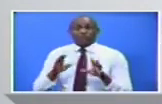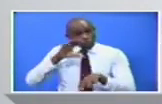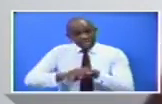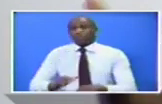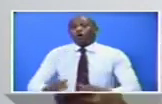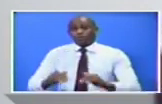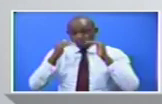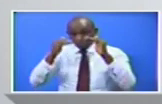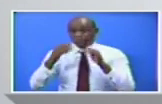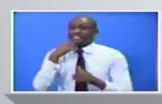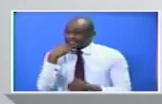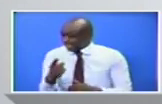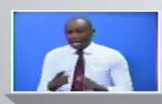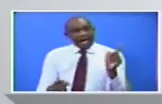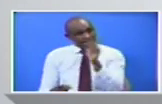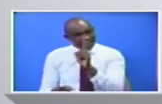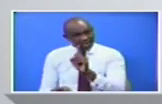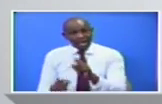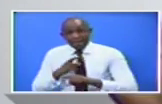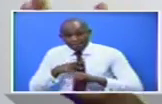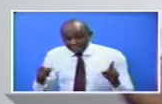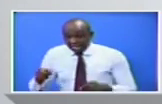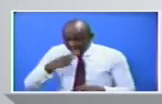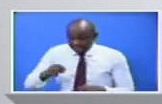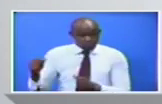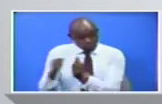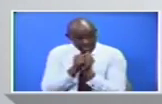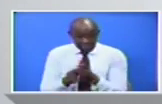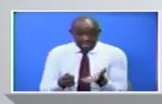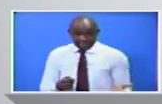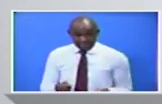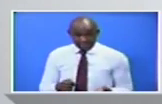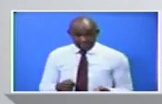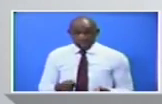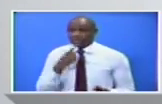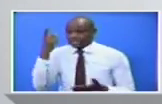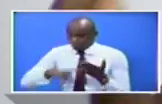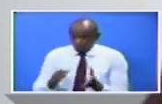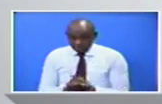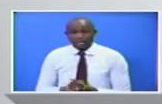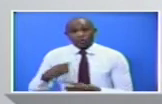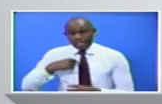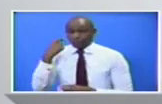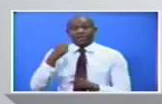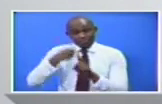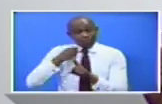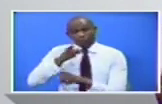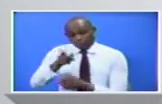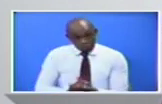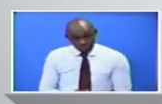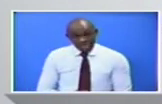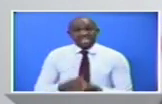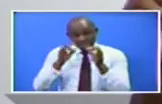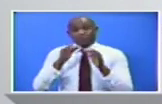hivi, wanakupatia pesa. Lakini tumekuja tukaungana pamoja, tukasema ya kwamba tutawatetea. Kama